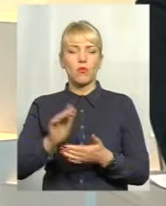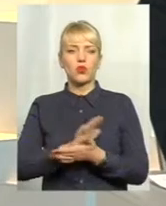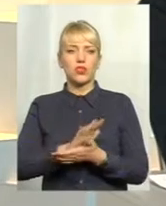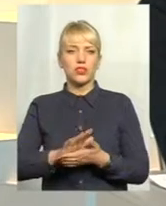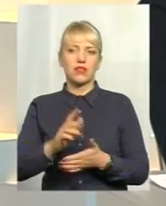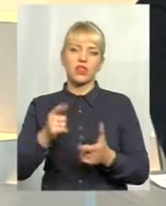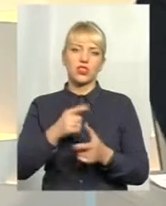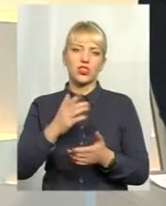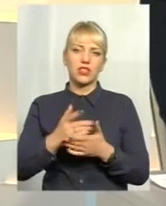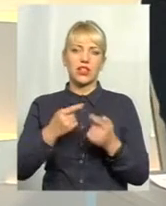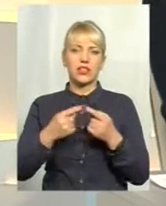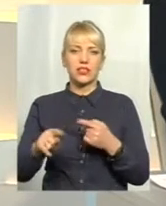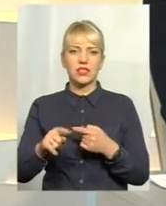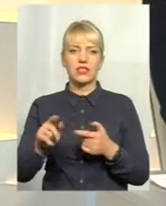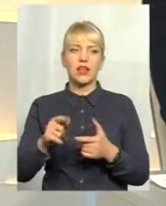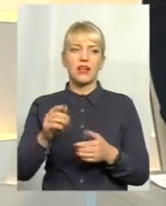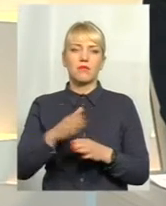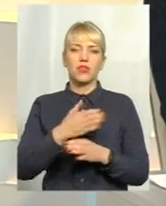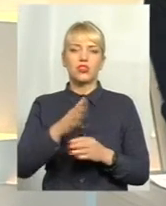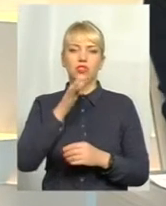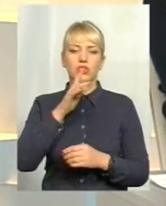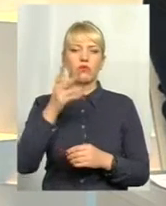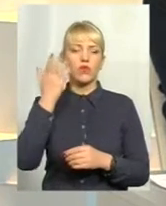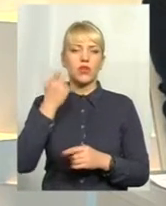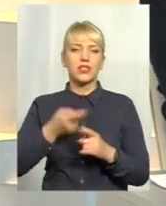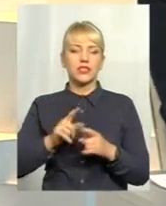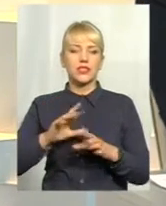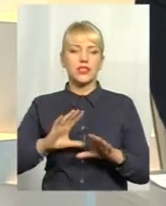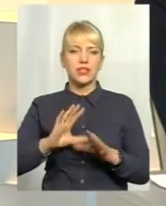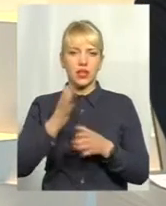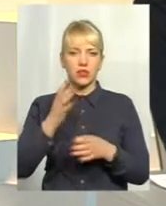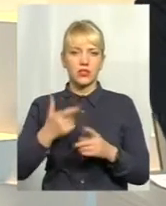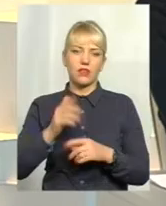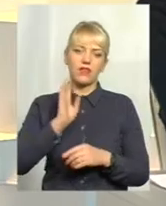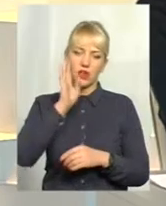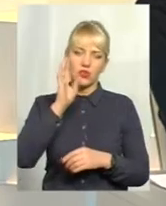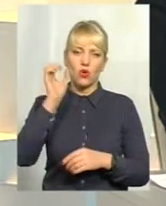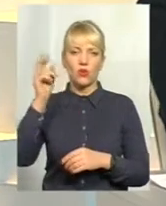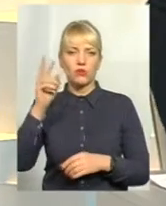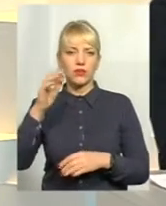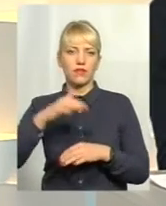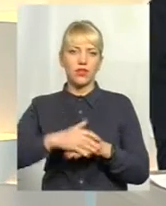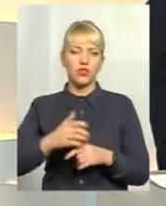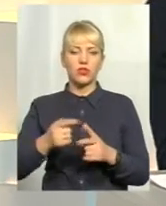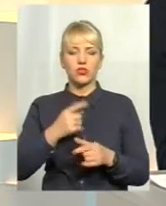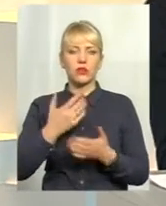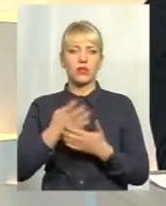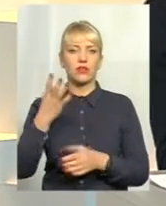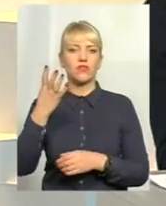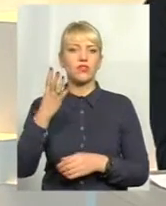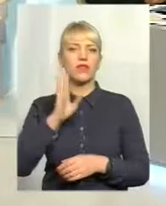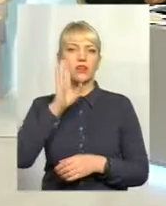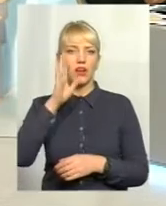Є різниця між часом, коли це сталося, там, це сталося вранці, в обід, ввечері чи взагалі вночі, тому що, наприклад, там, о 4-й ранку?